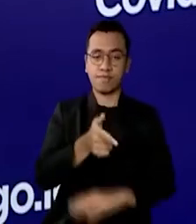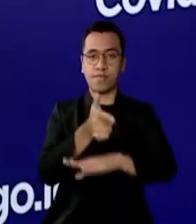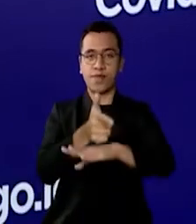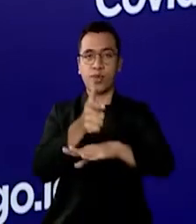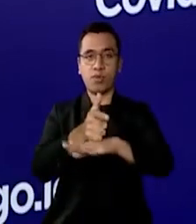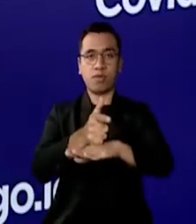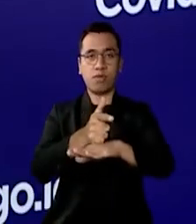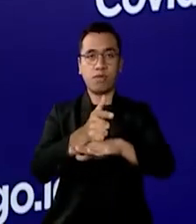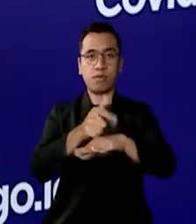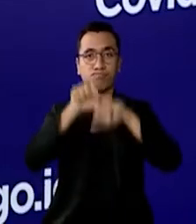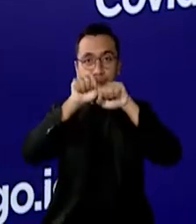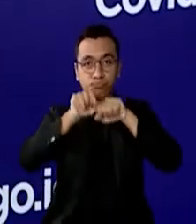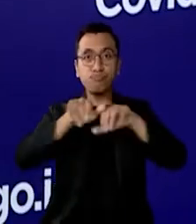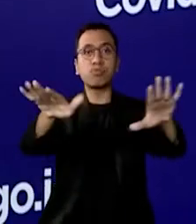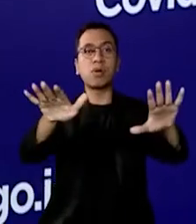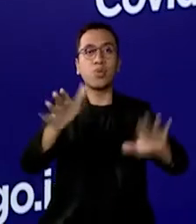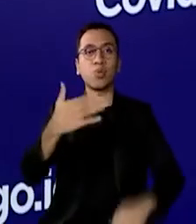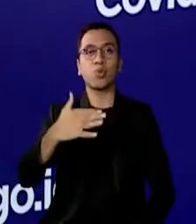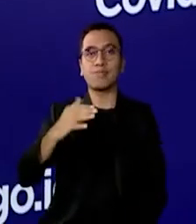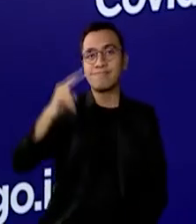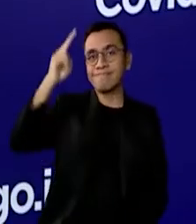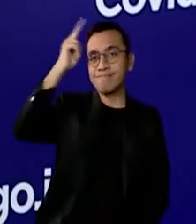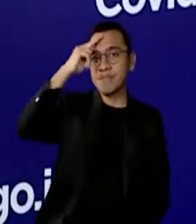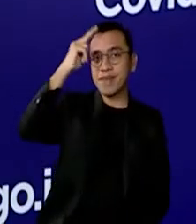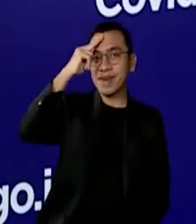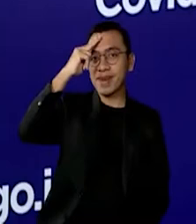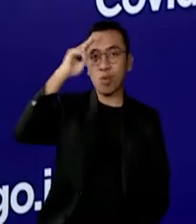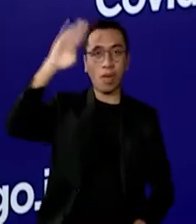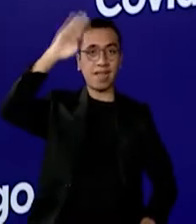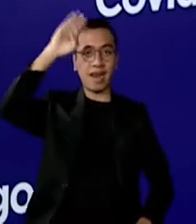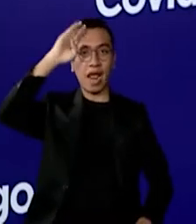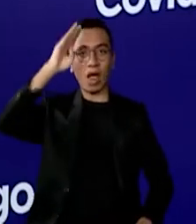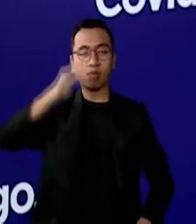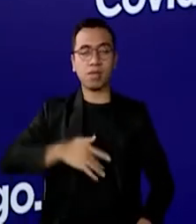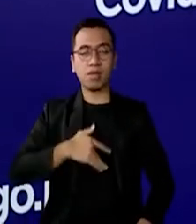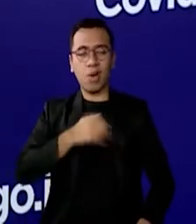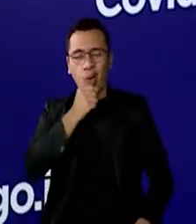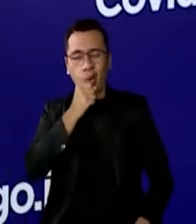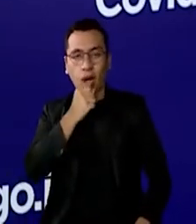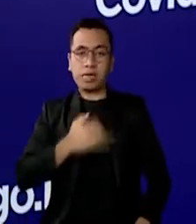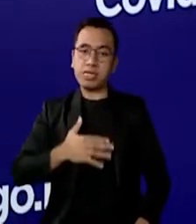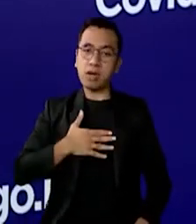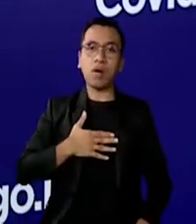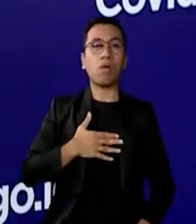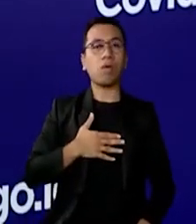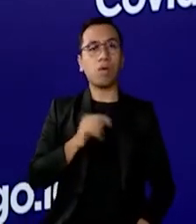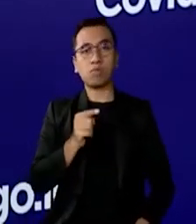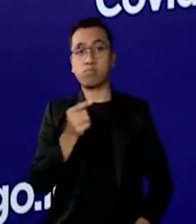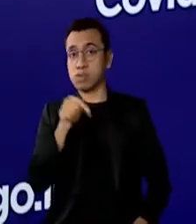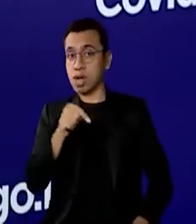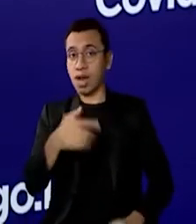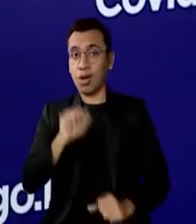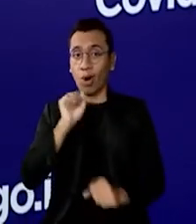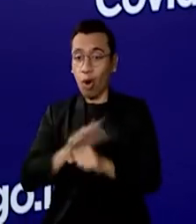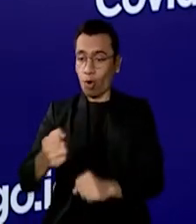viral ya Bu ya waktu memimpin apel itu ternyata mengalami sesak dan ternyata terkonfirmasi positif waktu itu mungkin sekarang